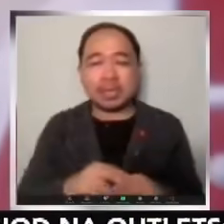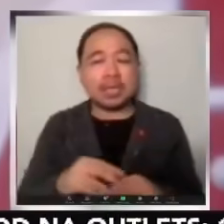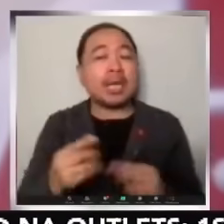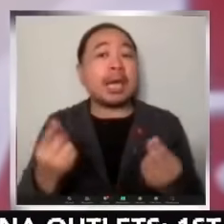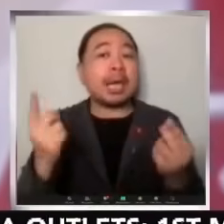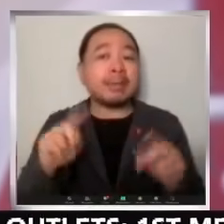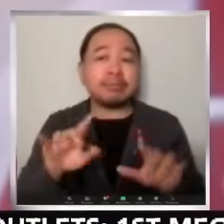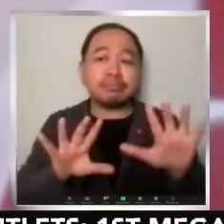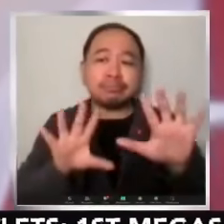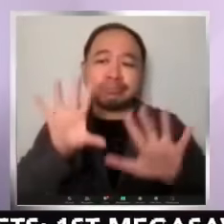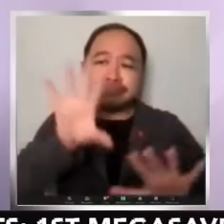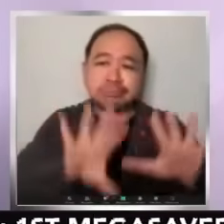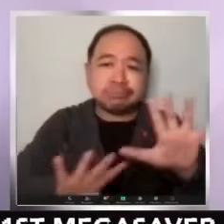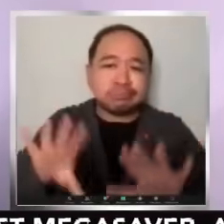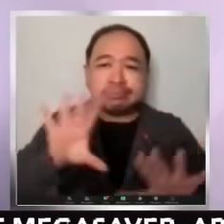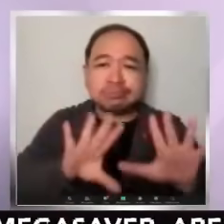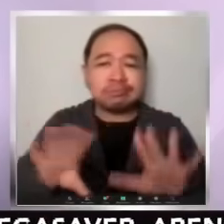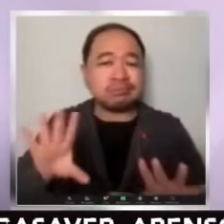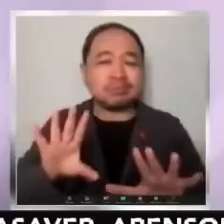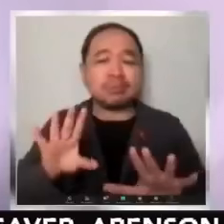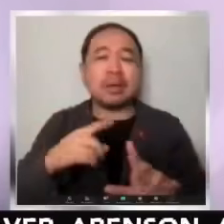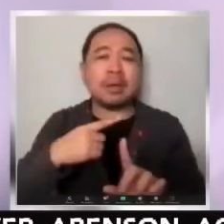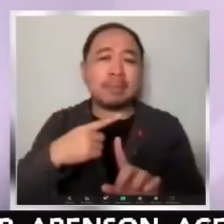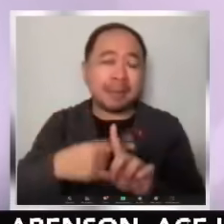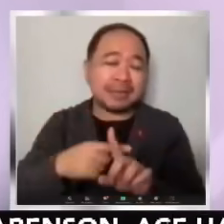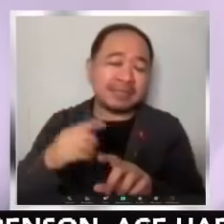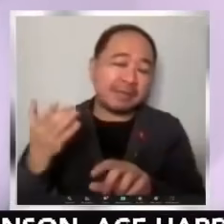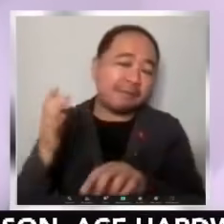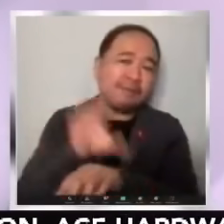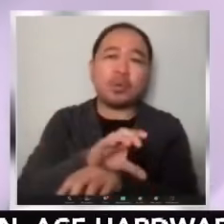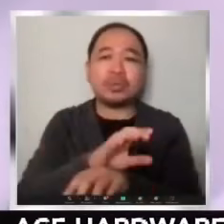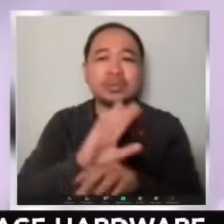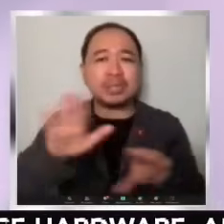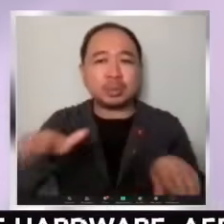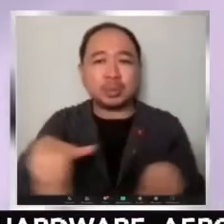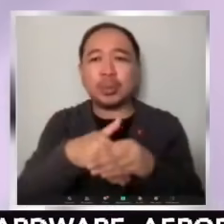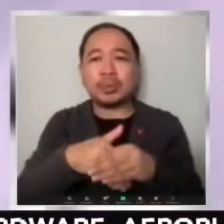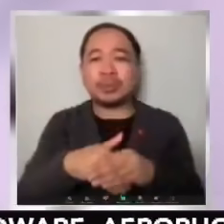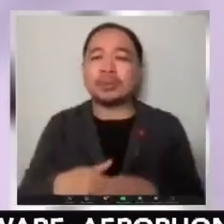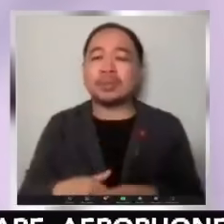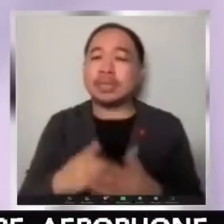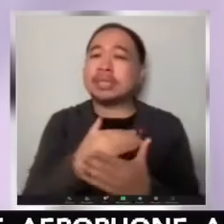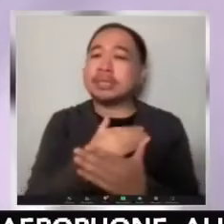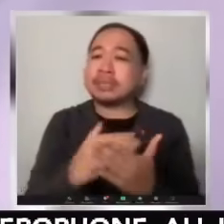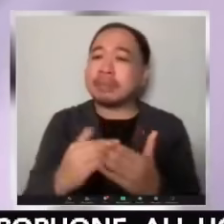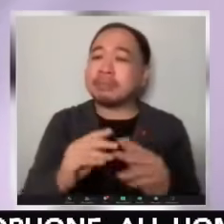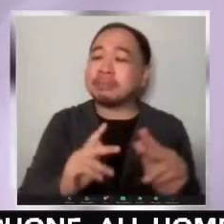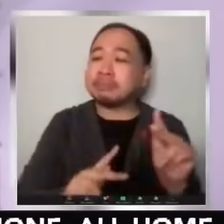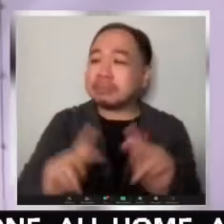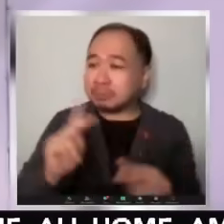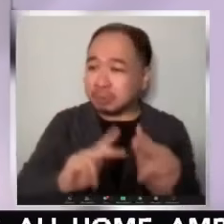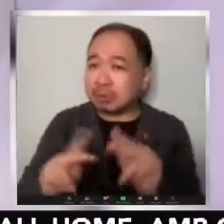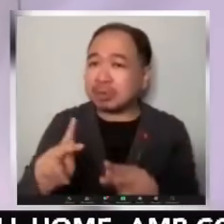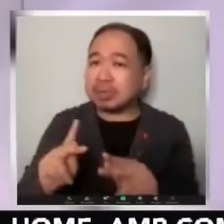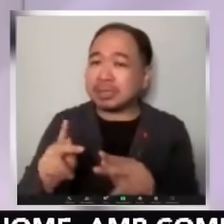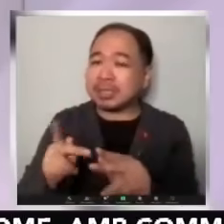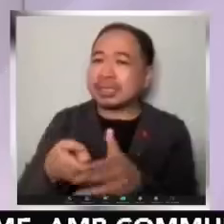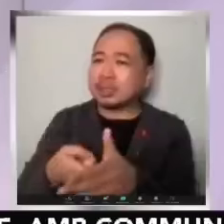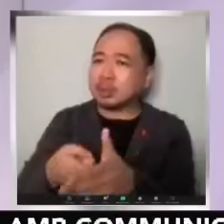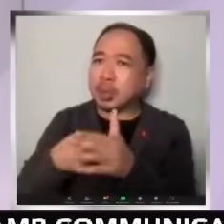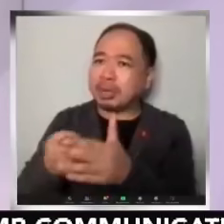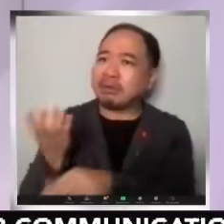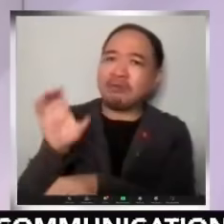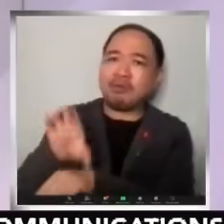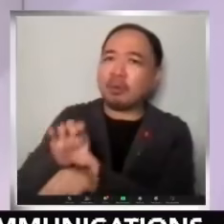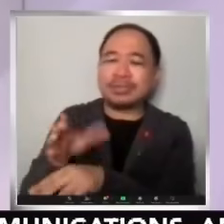umanong ipinakakasal. Habang ang ibang residente kinukuhanan umano ng bahagi ng pensyon at iba pang ayuda, nakatutok live